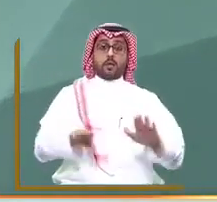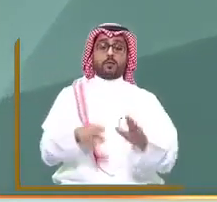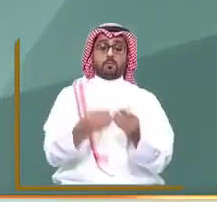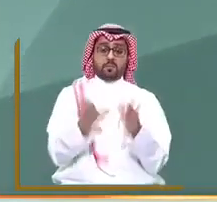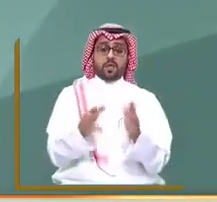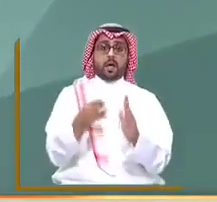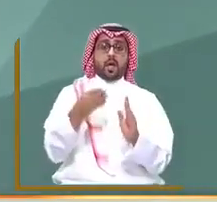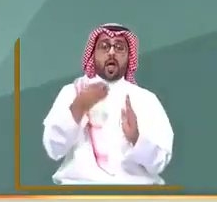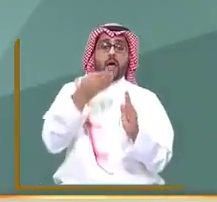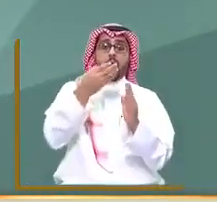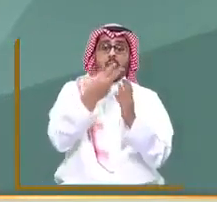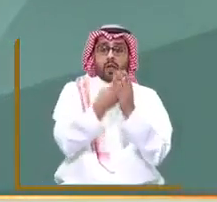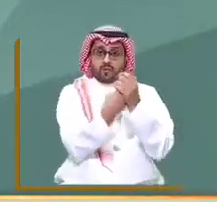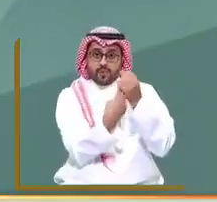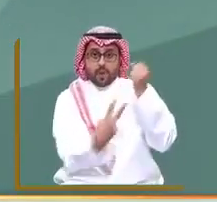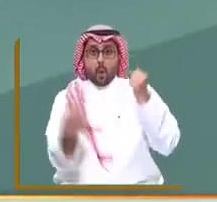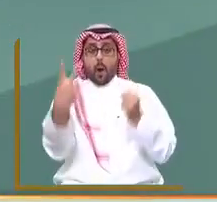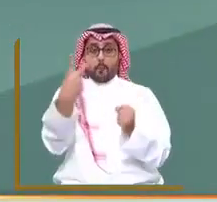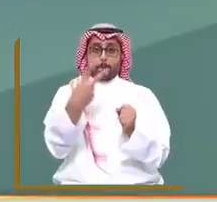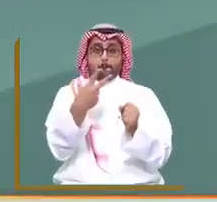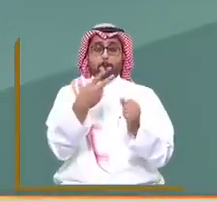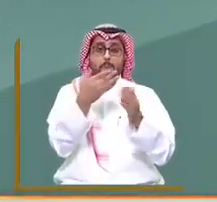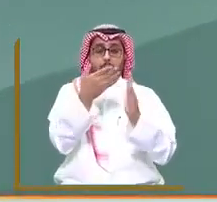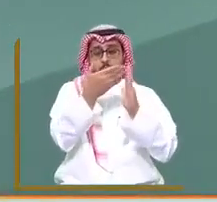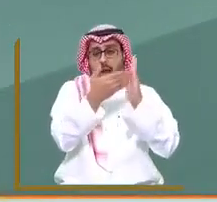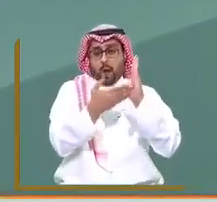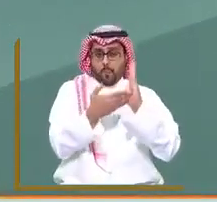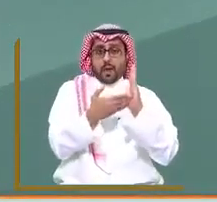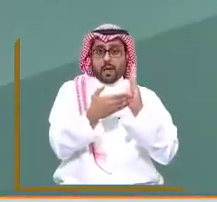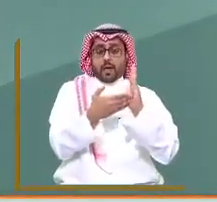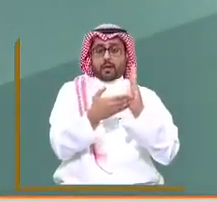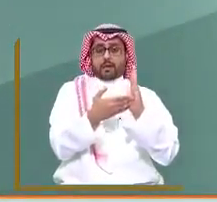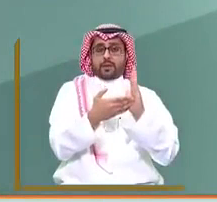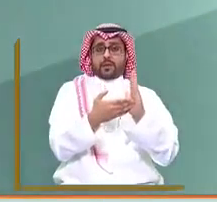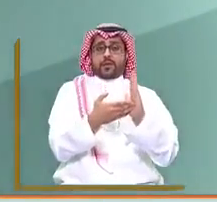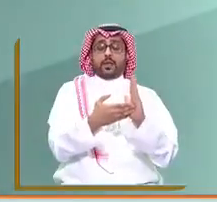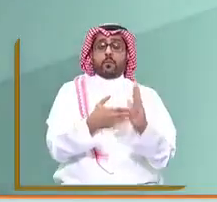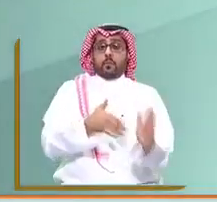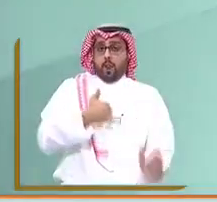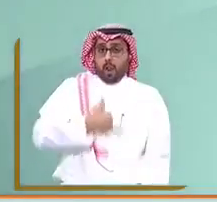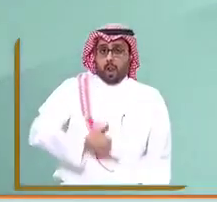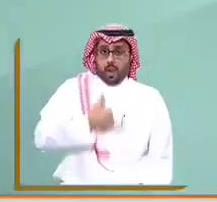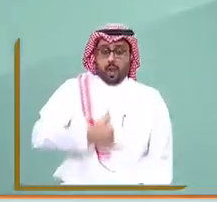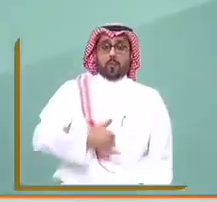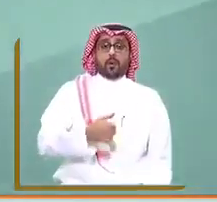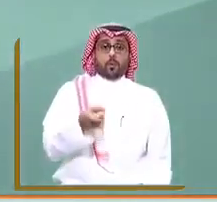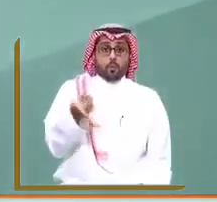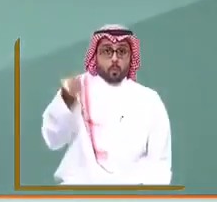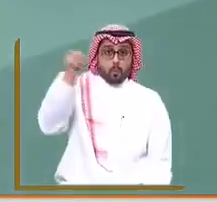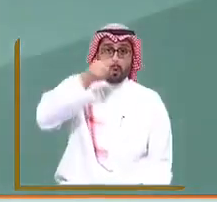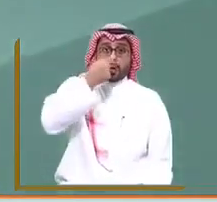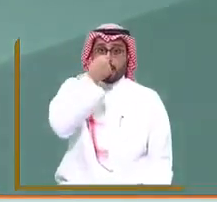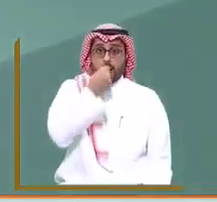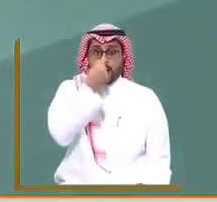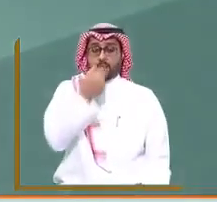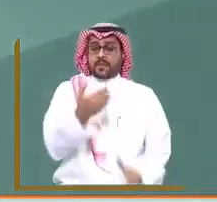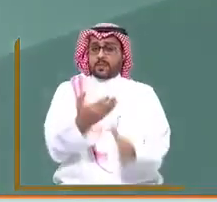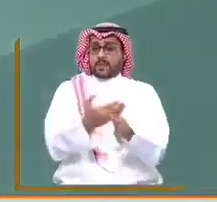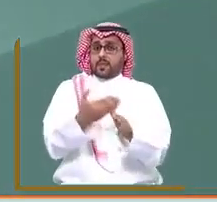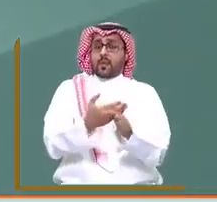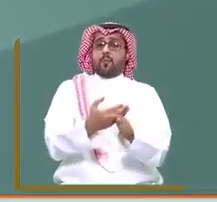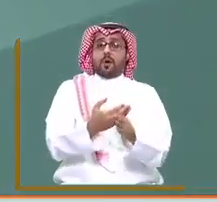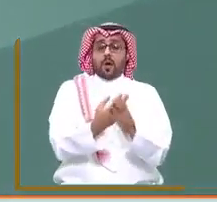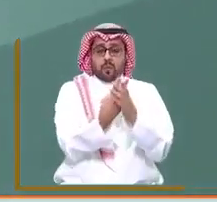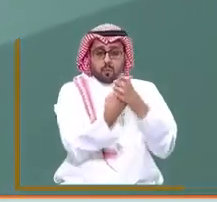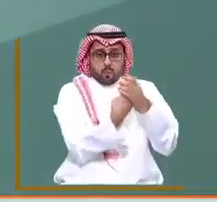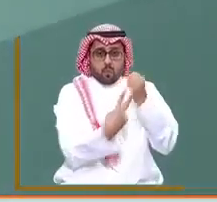عملية فصل التوأم الطفيلي اليمني عائشة محيمود من محافظة المهرة يوم غد الخميس، وذلك بمستشفى